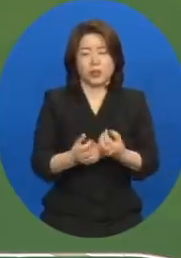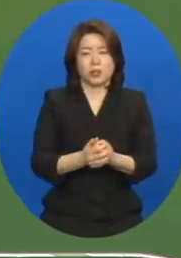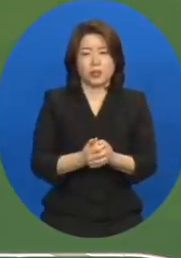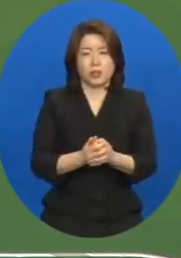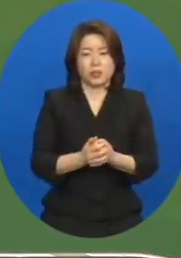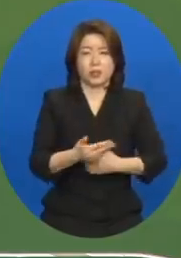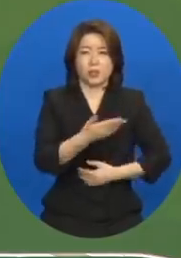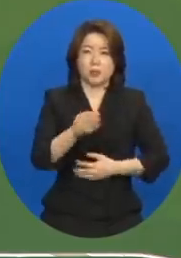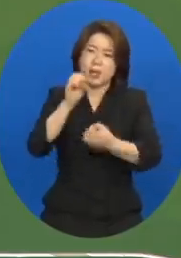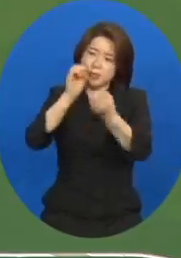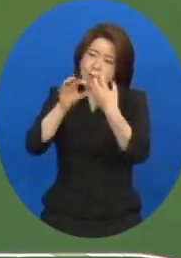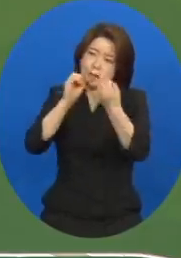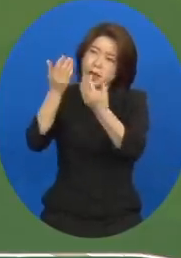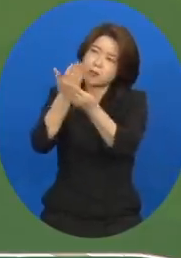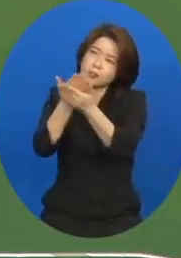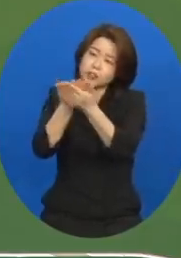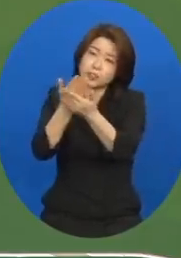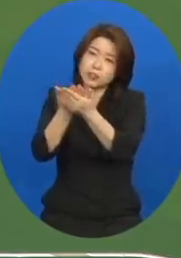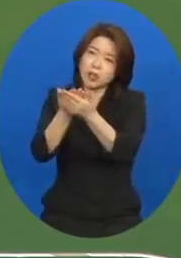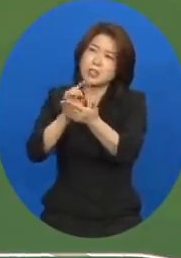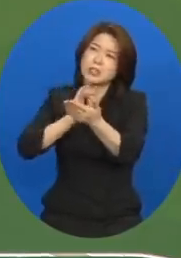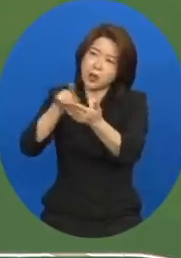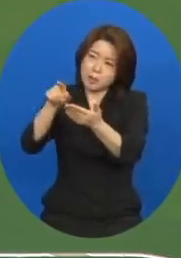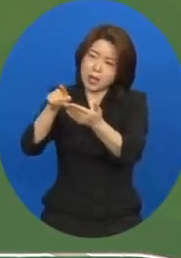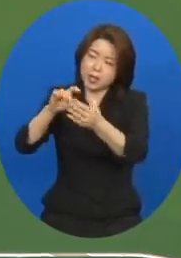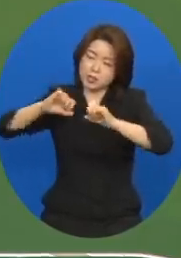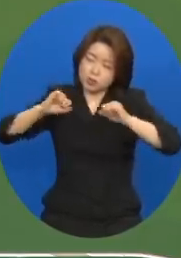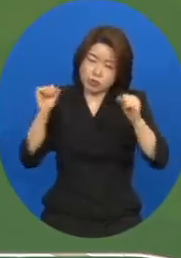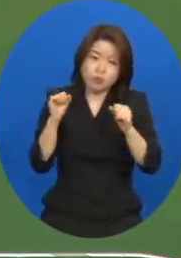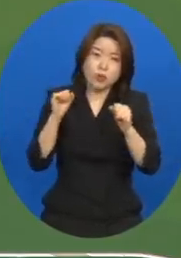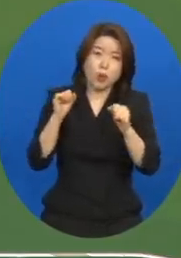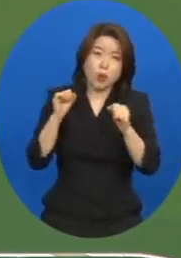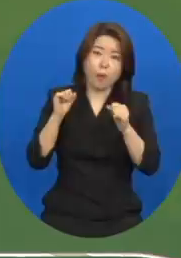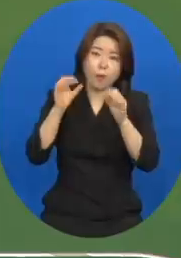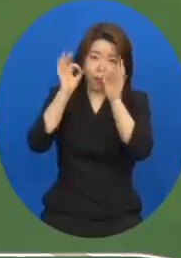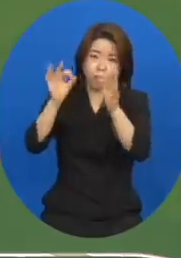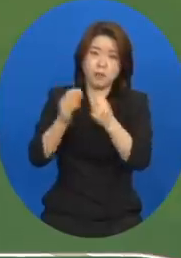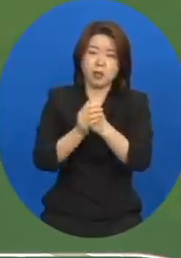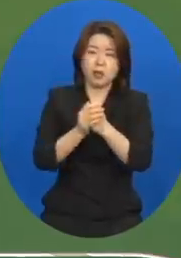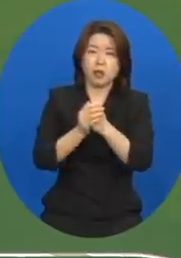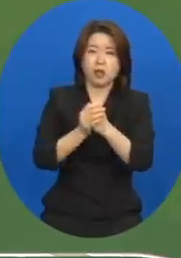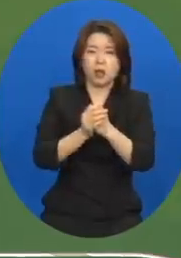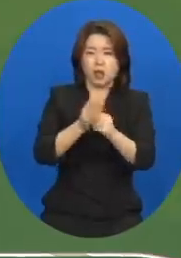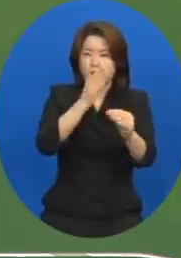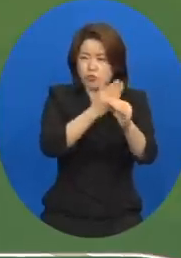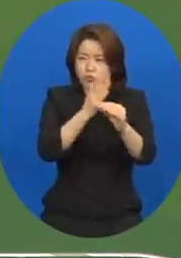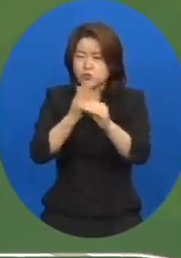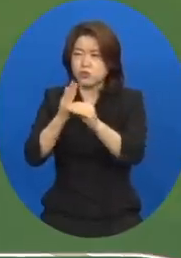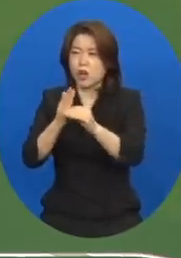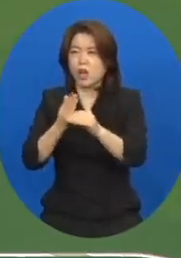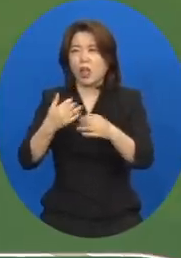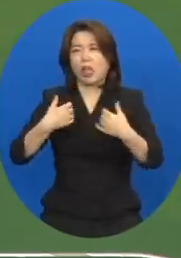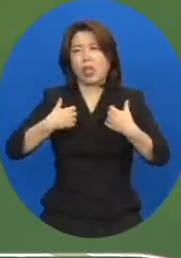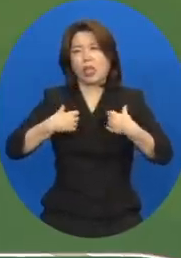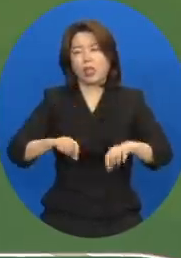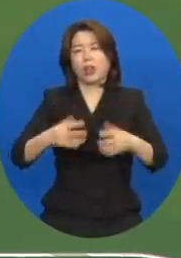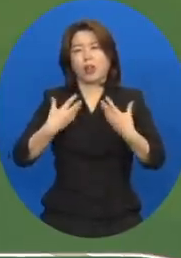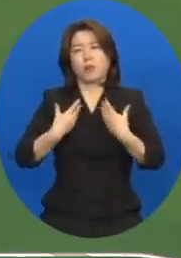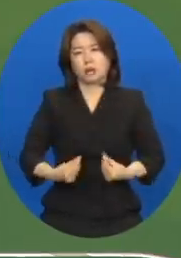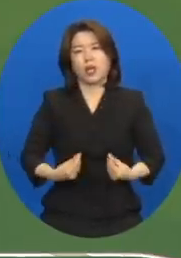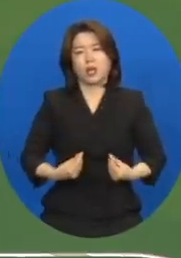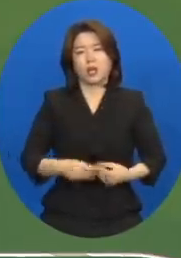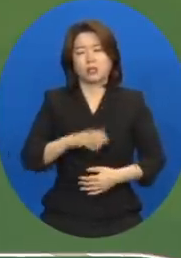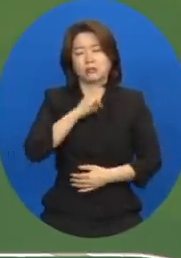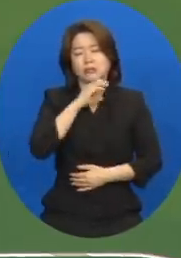응답을 바라보고 그렇게 순종하려고 그러면 중간에 다 맥이 빠지고 낙심하고